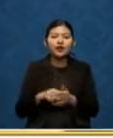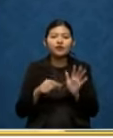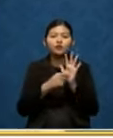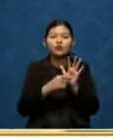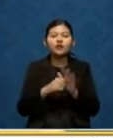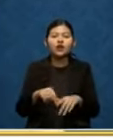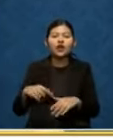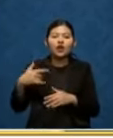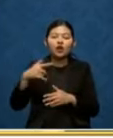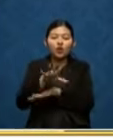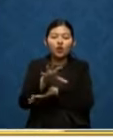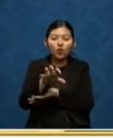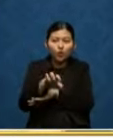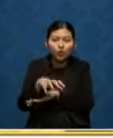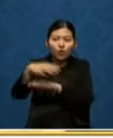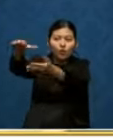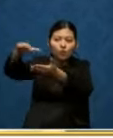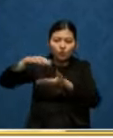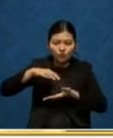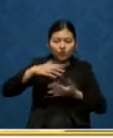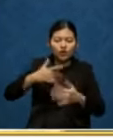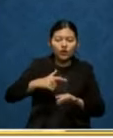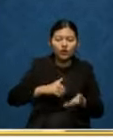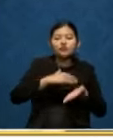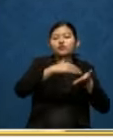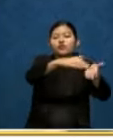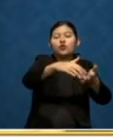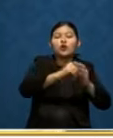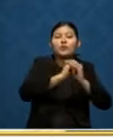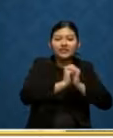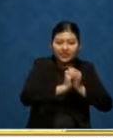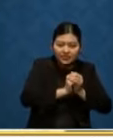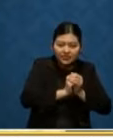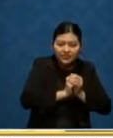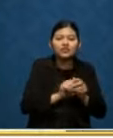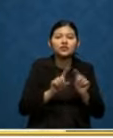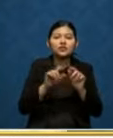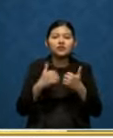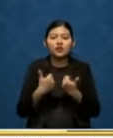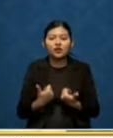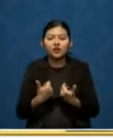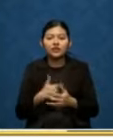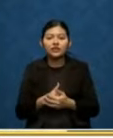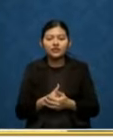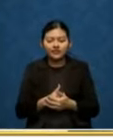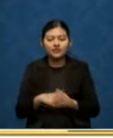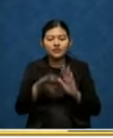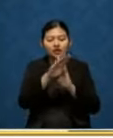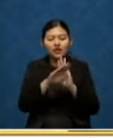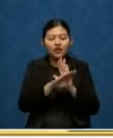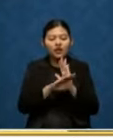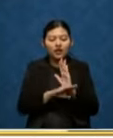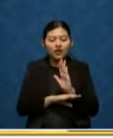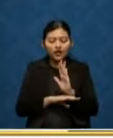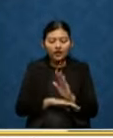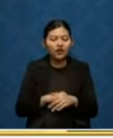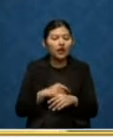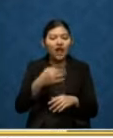ต่างประเทศเอากุ้งออกไปส่งขายประเทศจีนวันนี้มันมีขบวนการทุกอาชีพแหละครับมีขบวนการผู้มีอิทธิพล